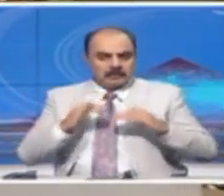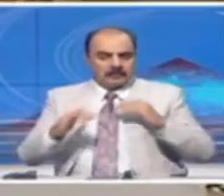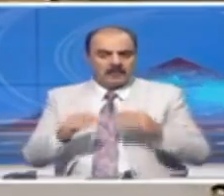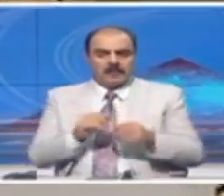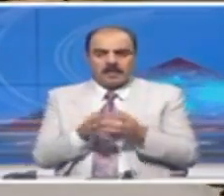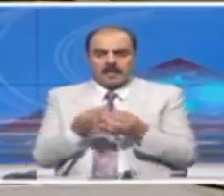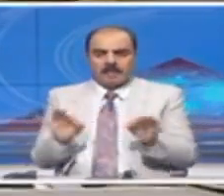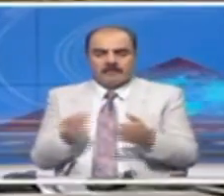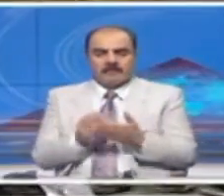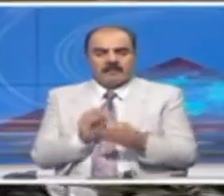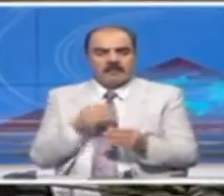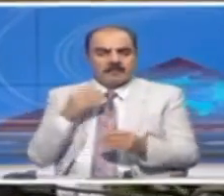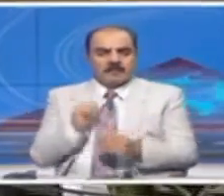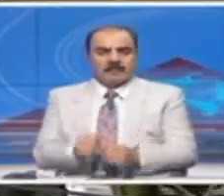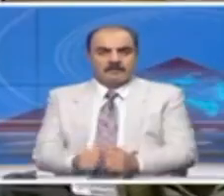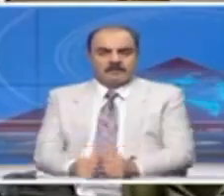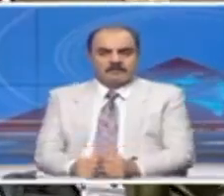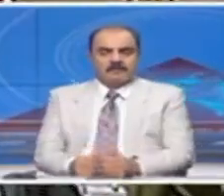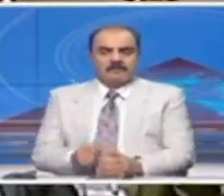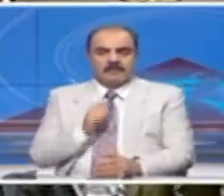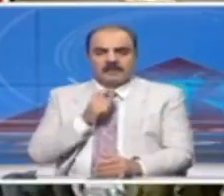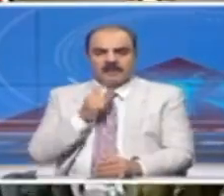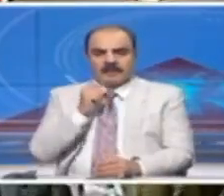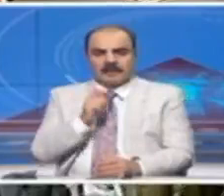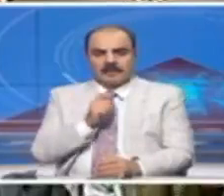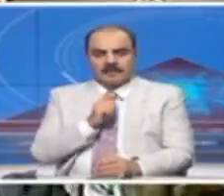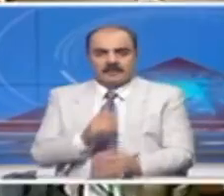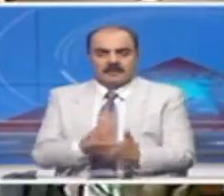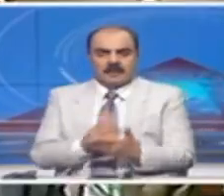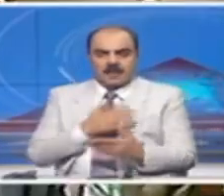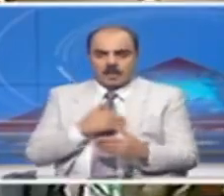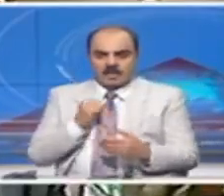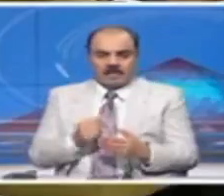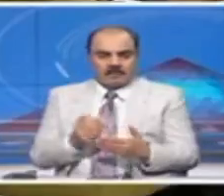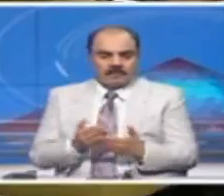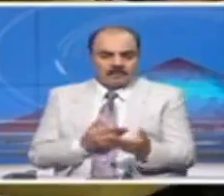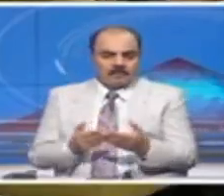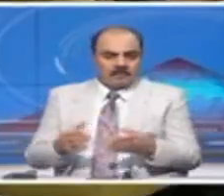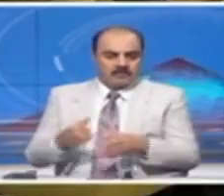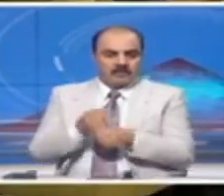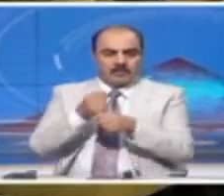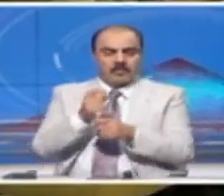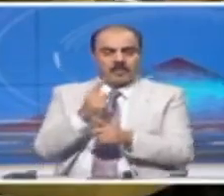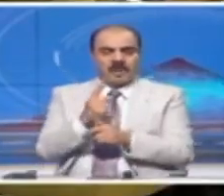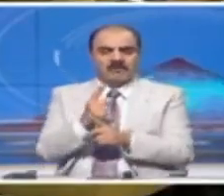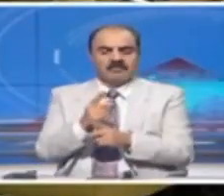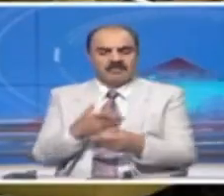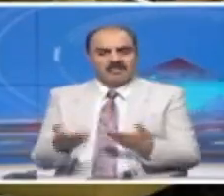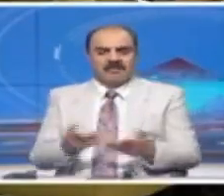شاملة للأوضاع في ليبيا، بما يفضي إلى تثبيت أركان الدولة وتوحيد مؤسساتها